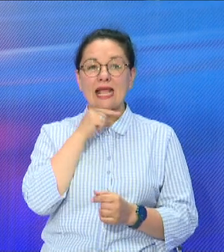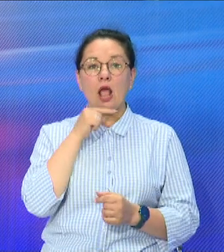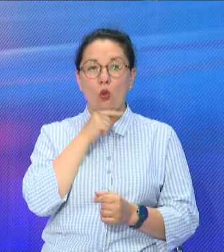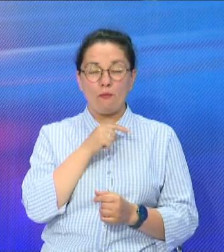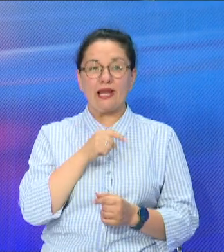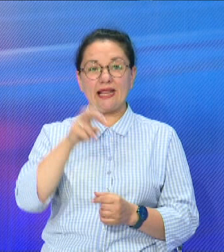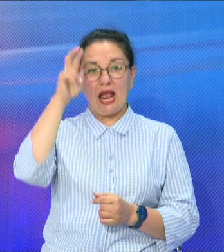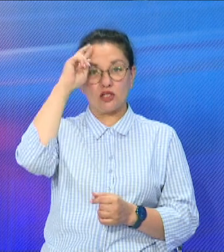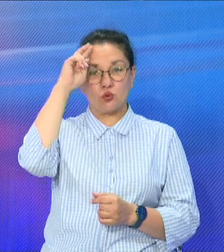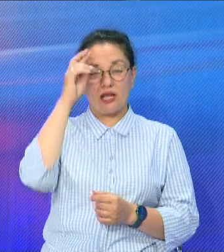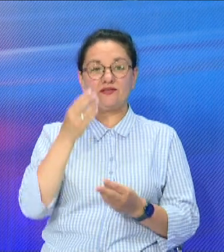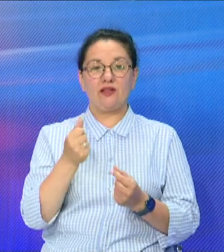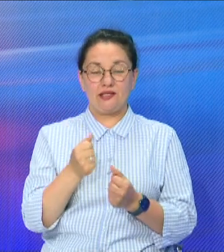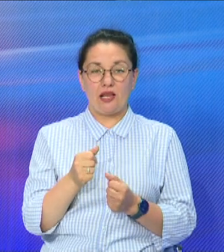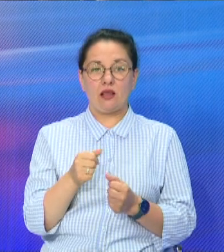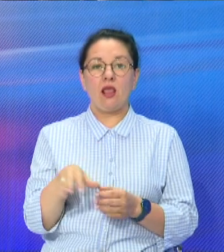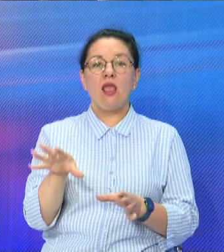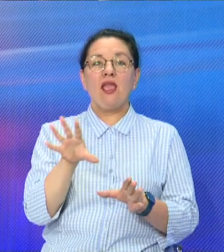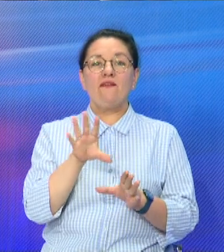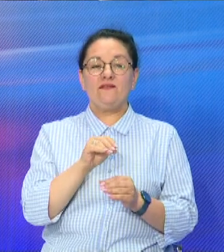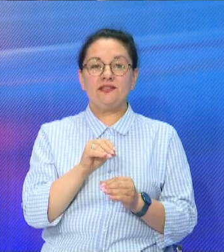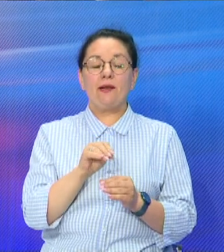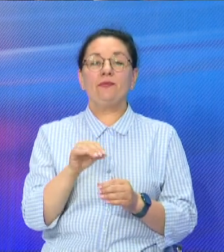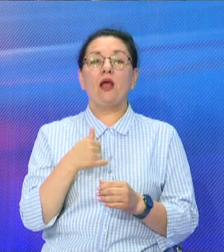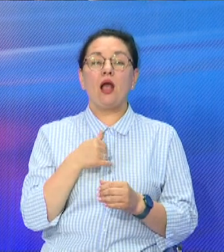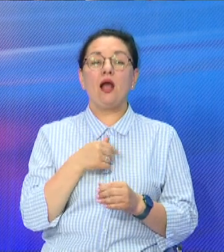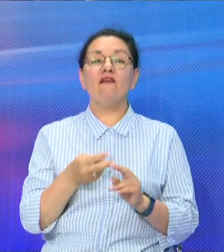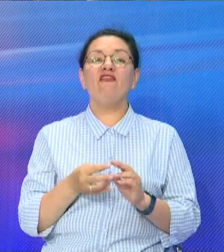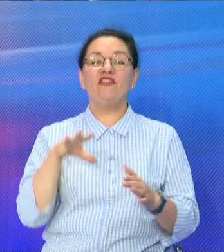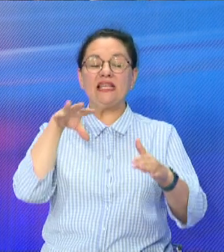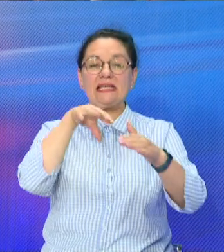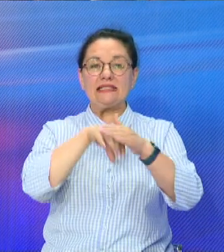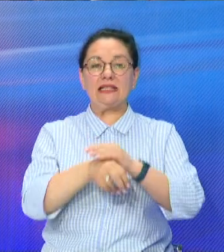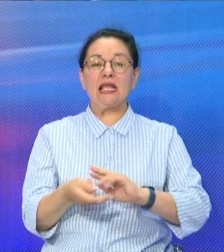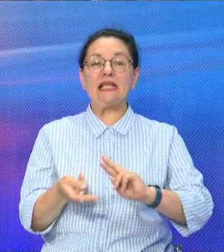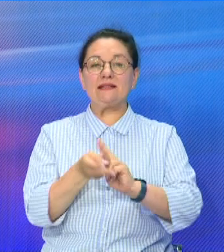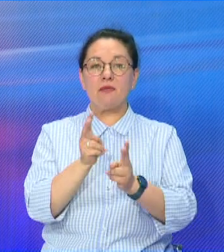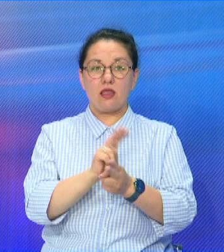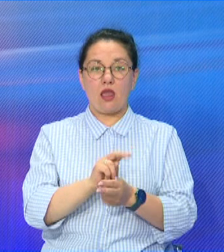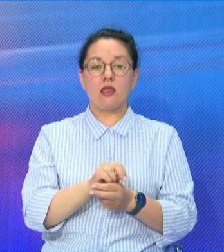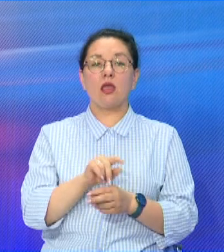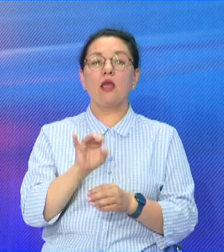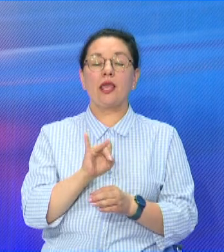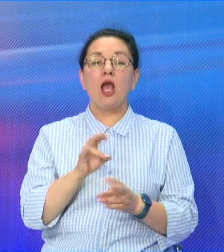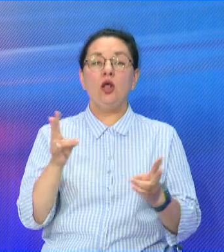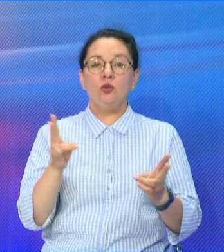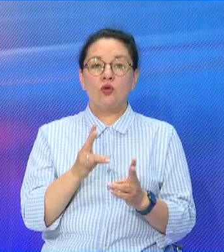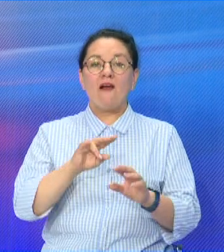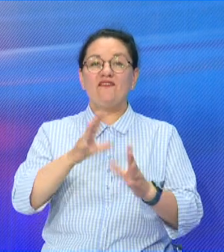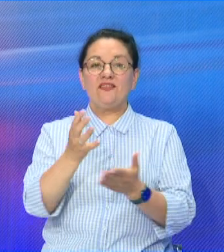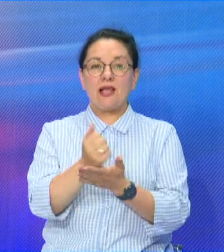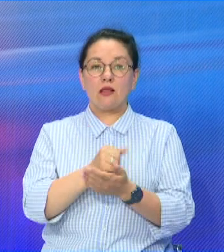никах поселения яга удильника my унесены пропана вы попали общению стану справа сферы жкх в области их реализация взято на